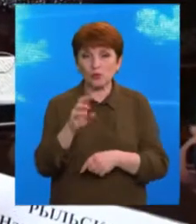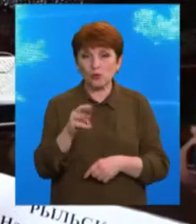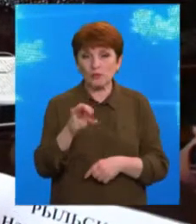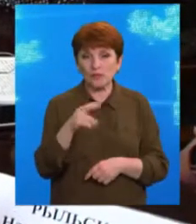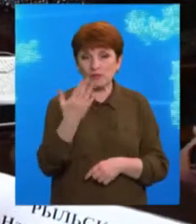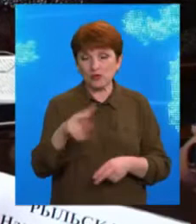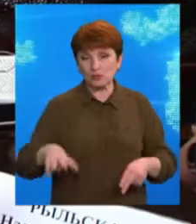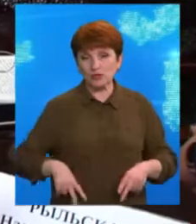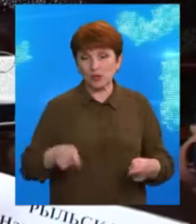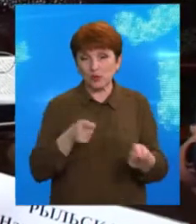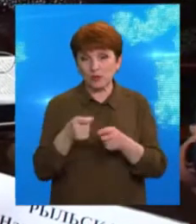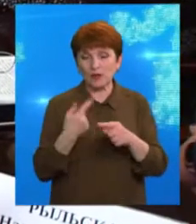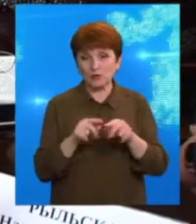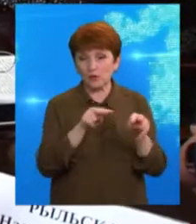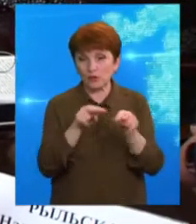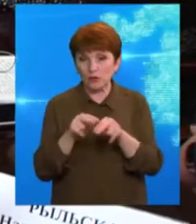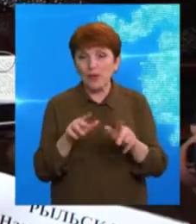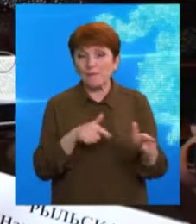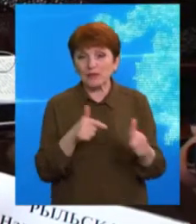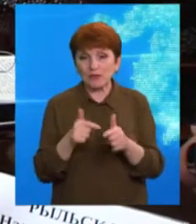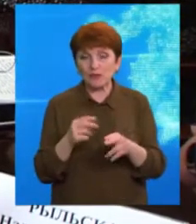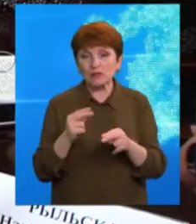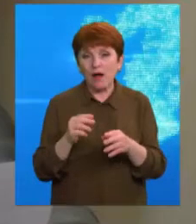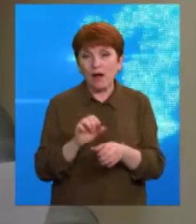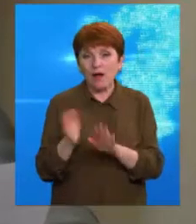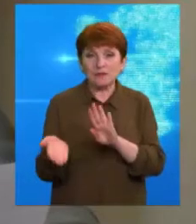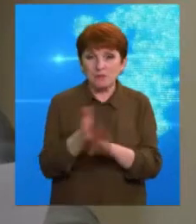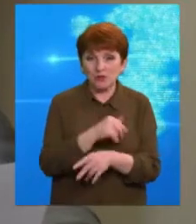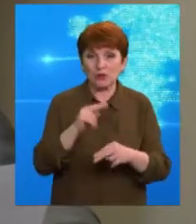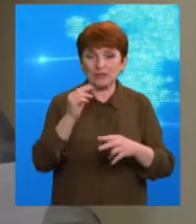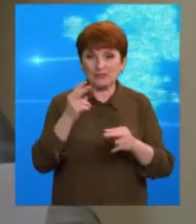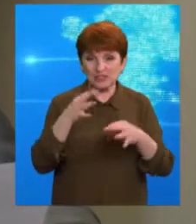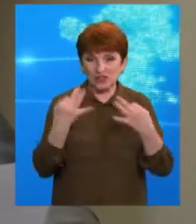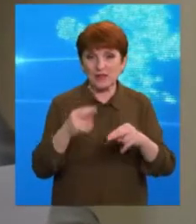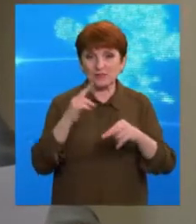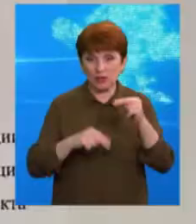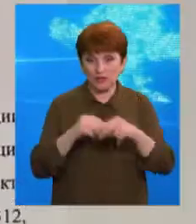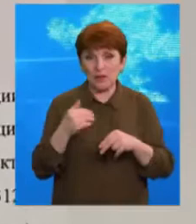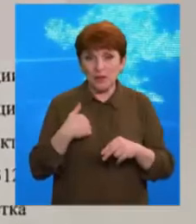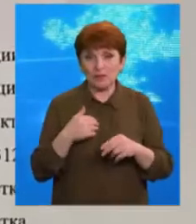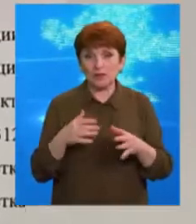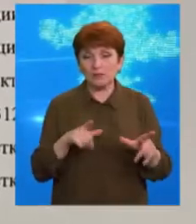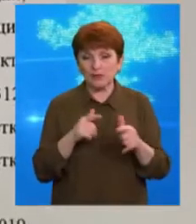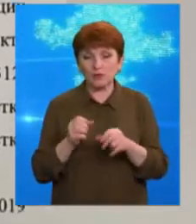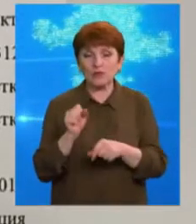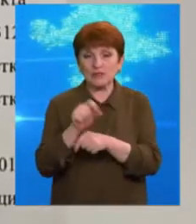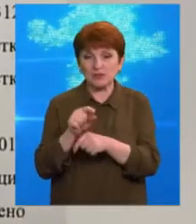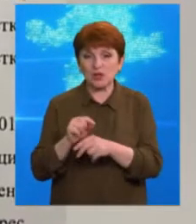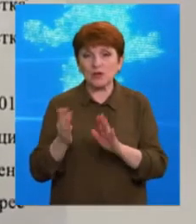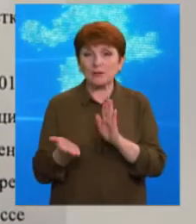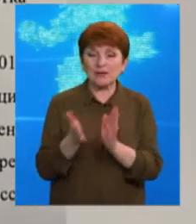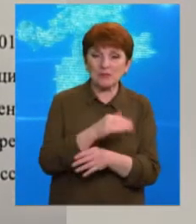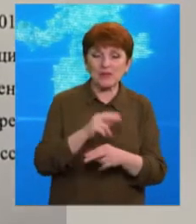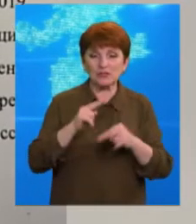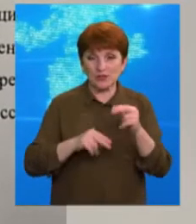вашего управления, которое вы курируете, подготовить отмену разрешения на строительство. Сразу после заявления мэра подготовили распоряжение об отмене строительства,